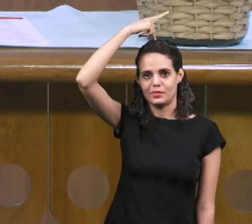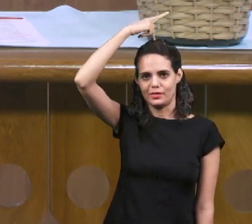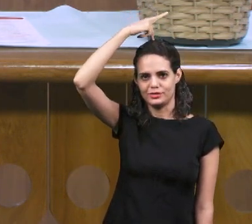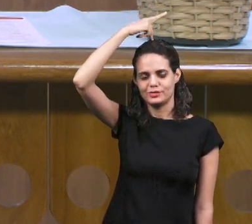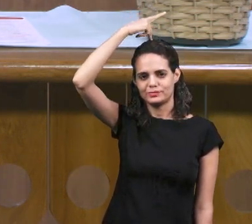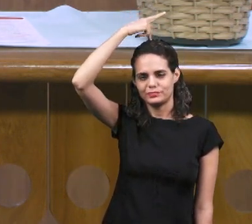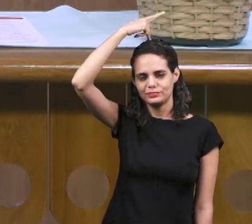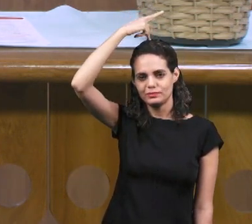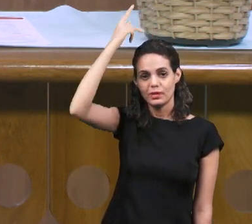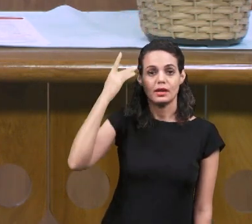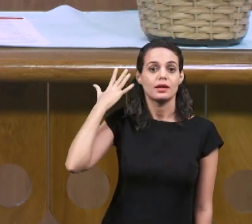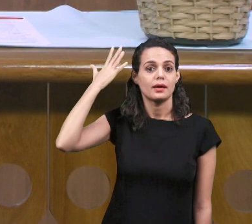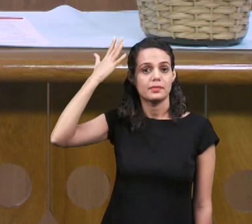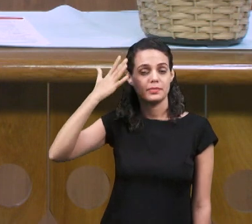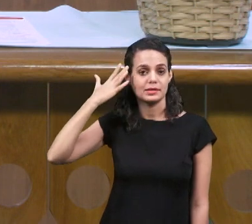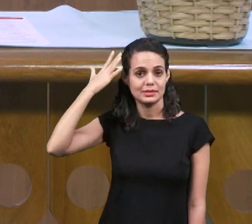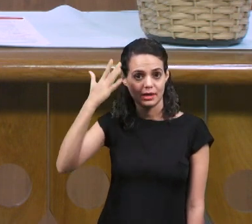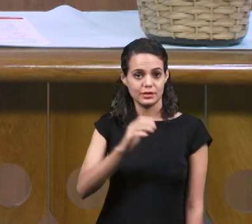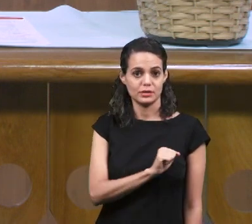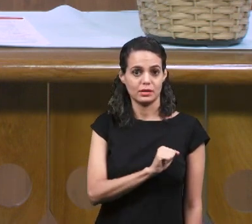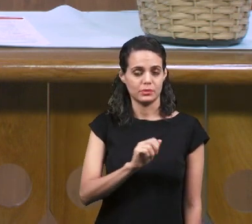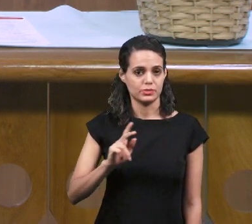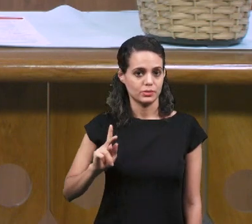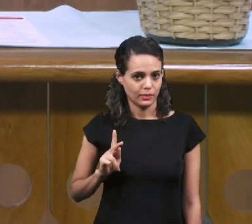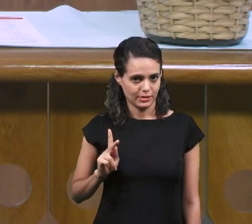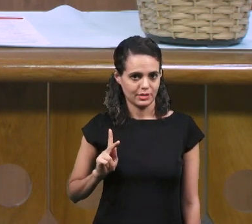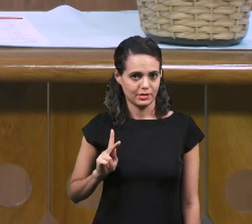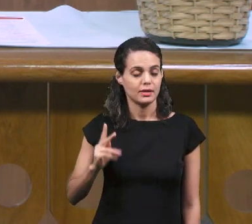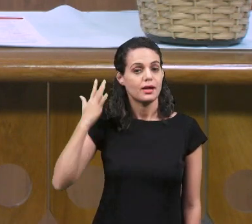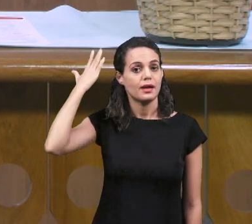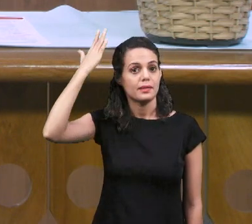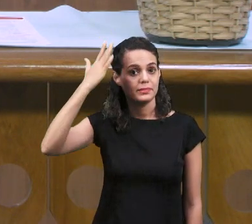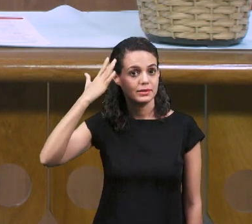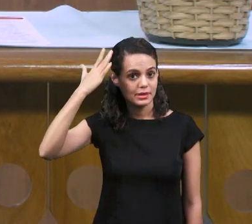Donc, dans le message apostolique